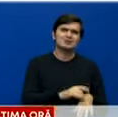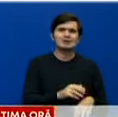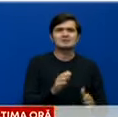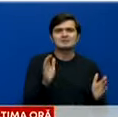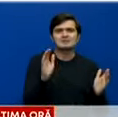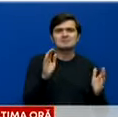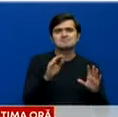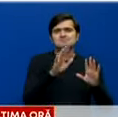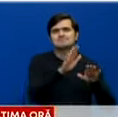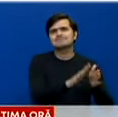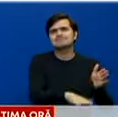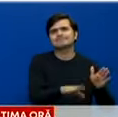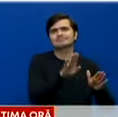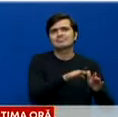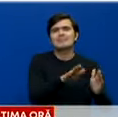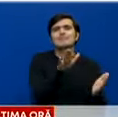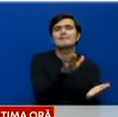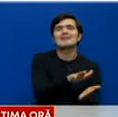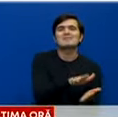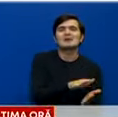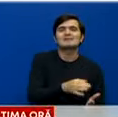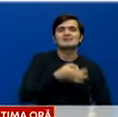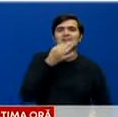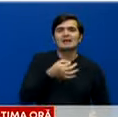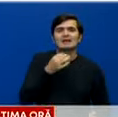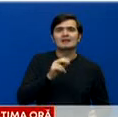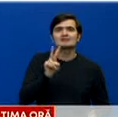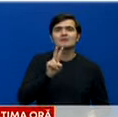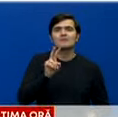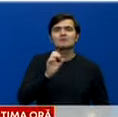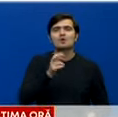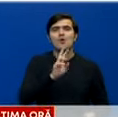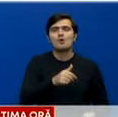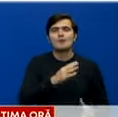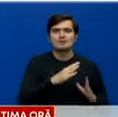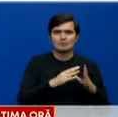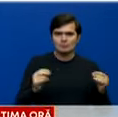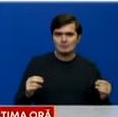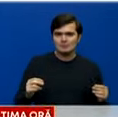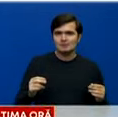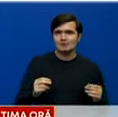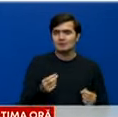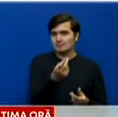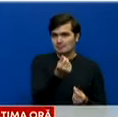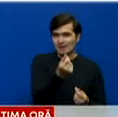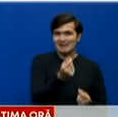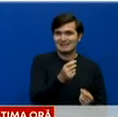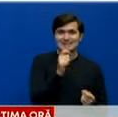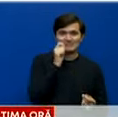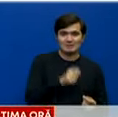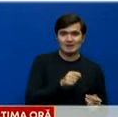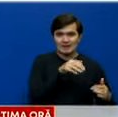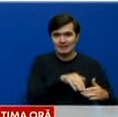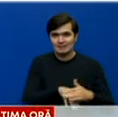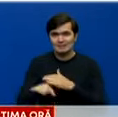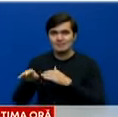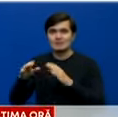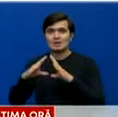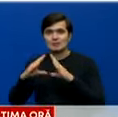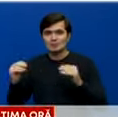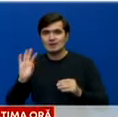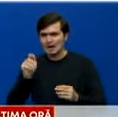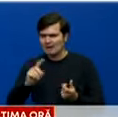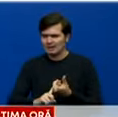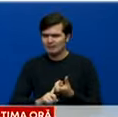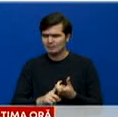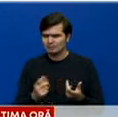minimalizeze declarațiile lui Victor Orban din România, banii care sunt trimiți din Ungaria spre țara noastră pentru minoritățile de